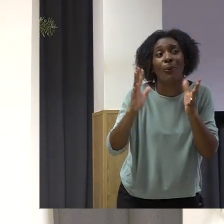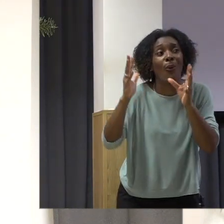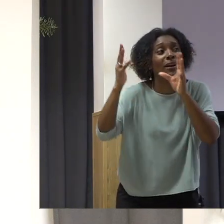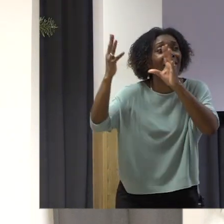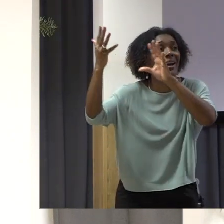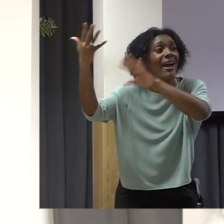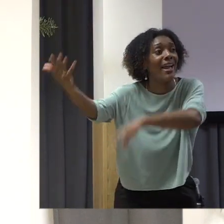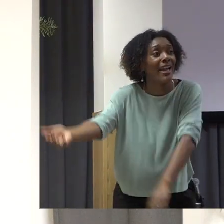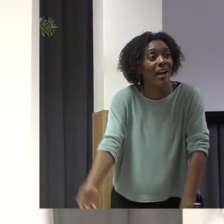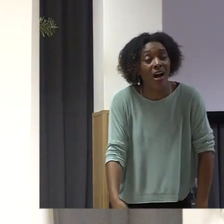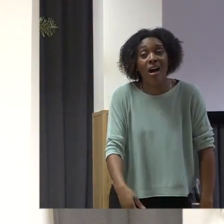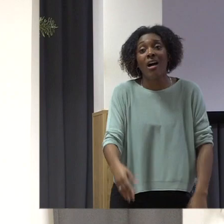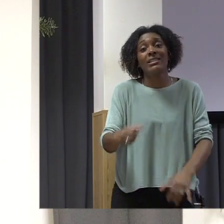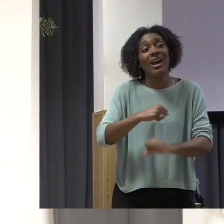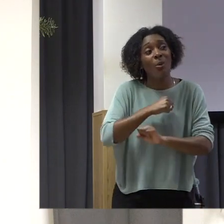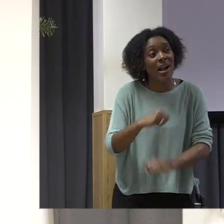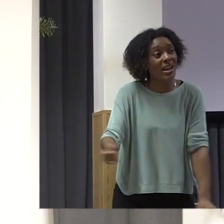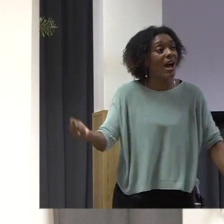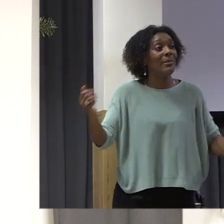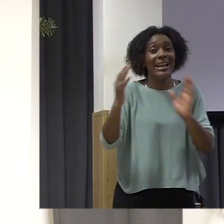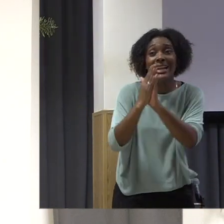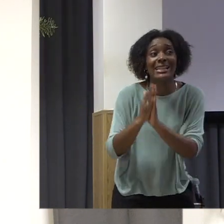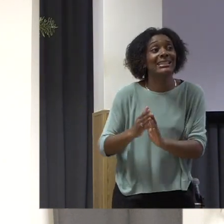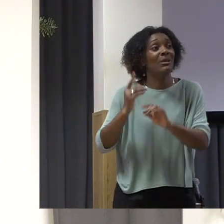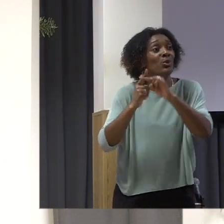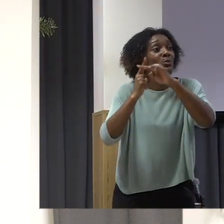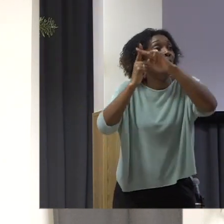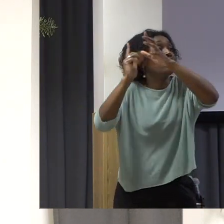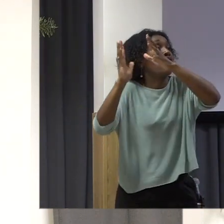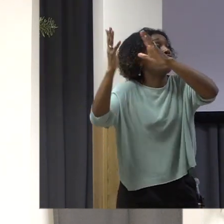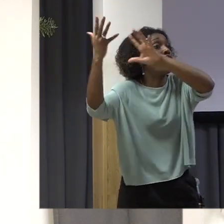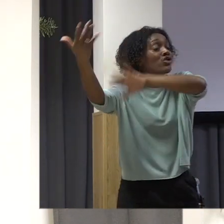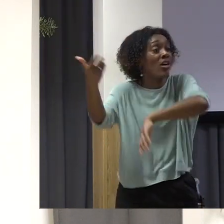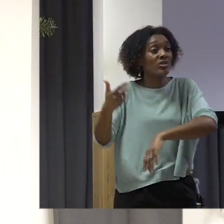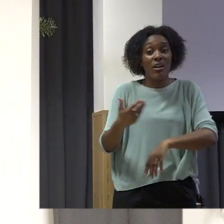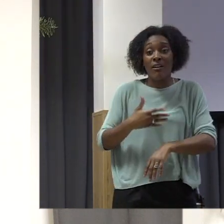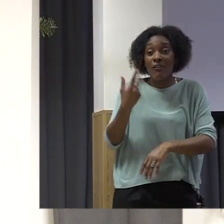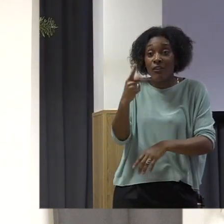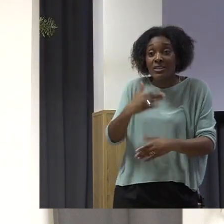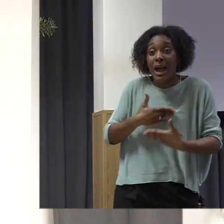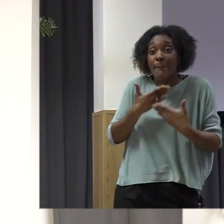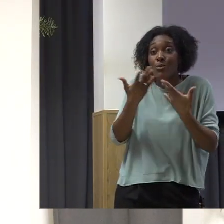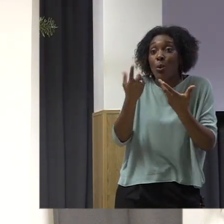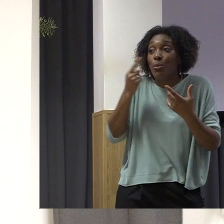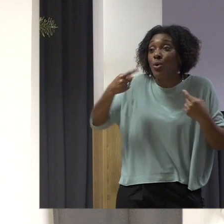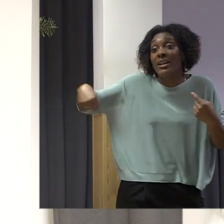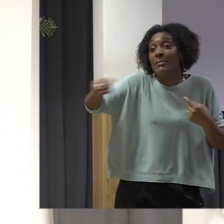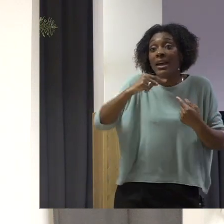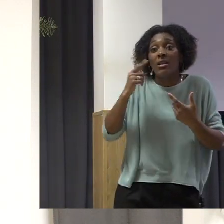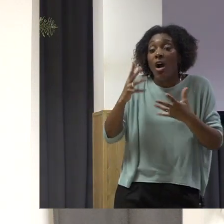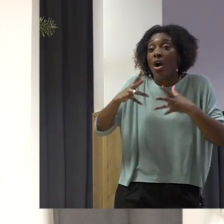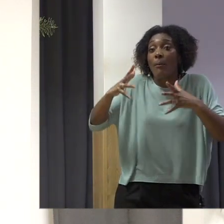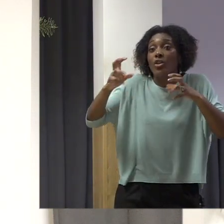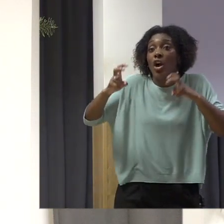que l'amour de chacun de vous tous à l'égard des autres augmente de plus en plus.